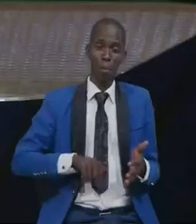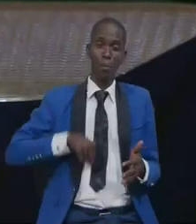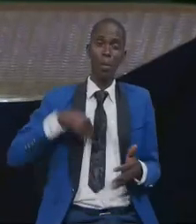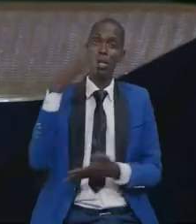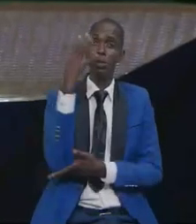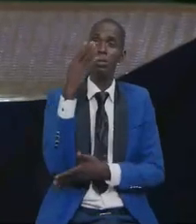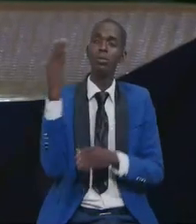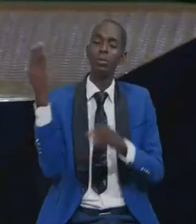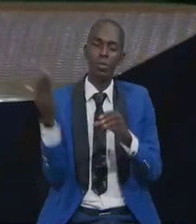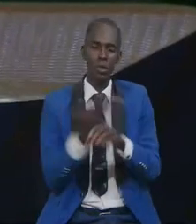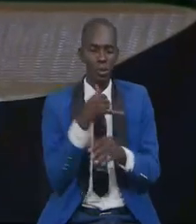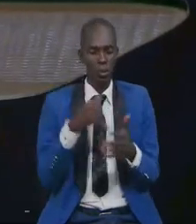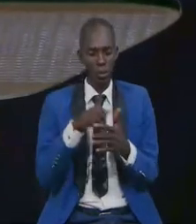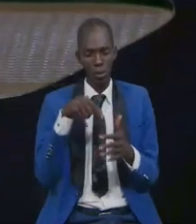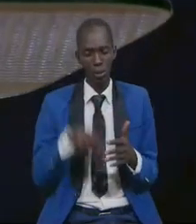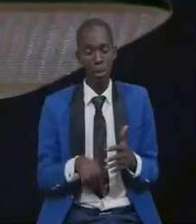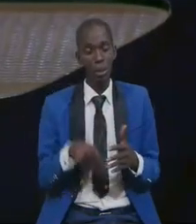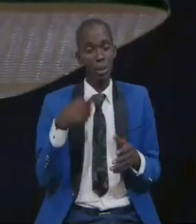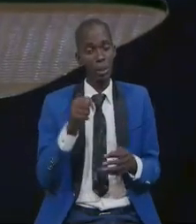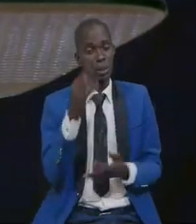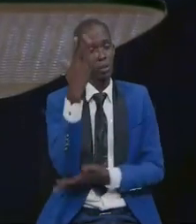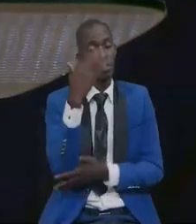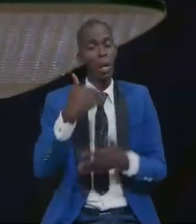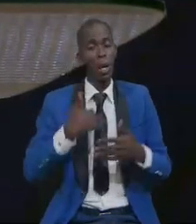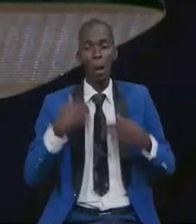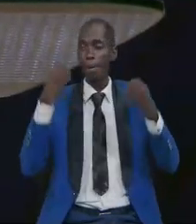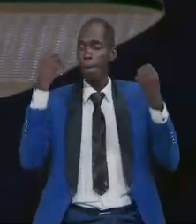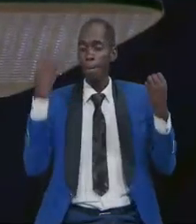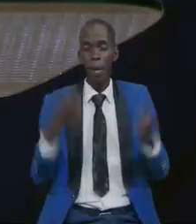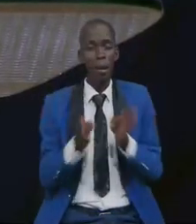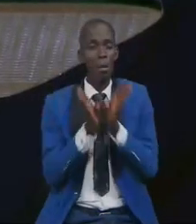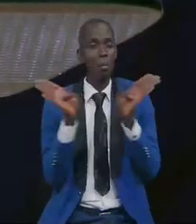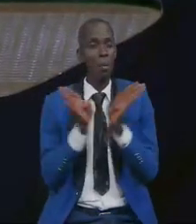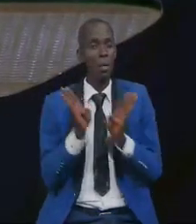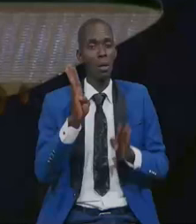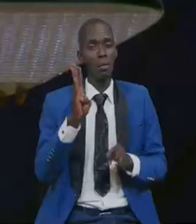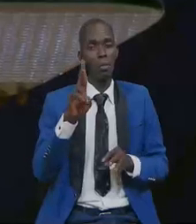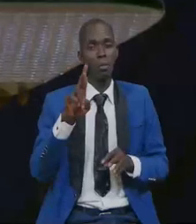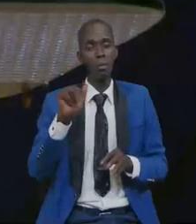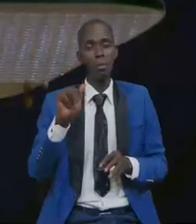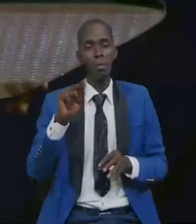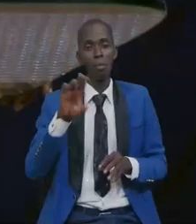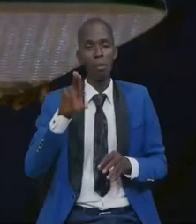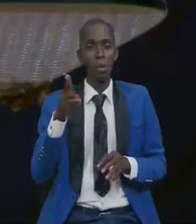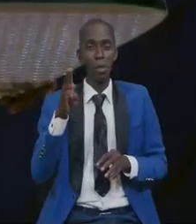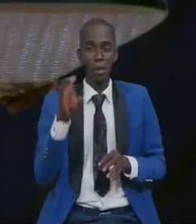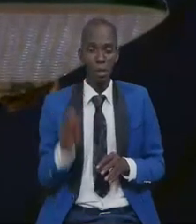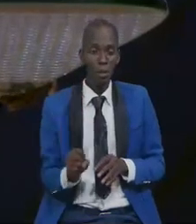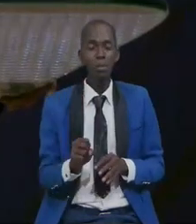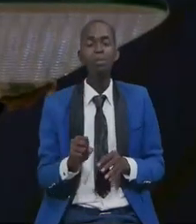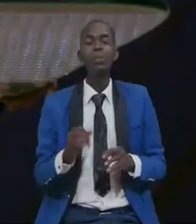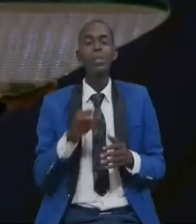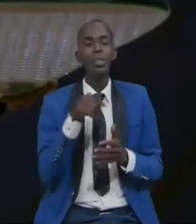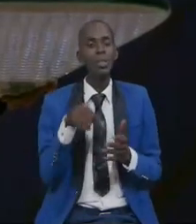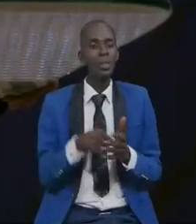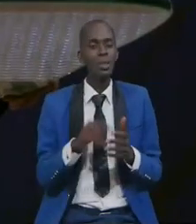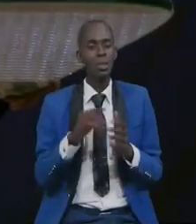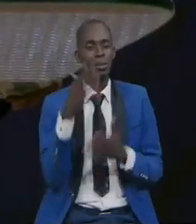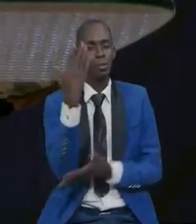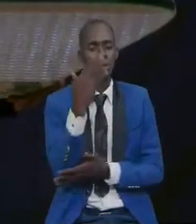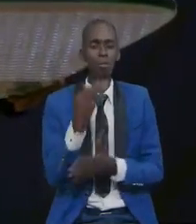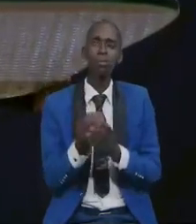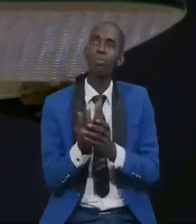avec beaucoup de branches, avec beaucoup de feuilles et avec beaucoup de fruits. Cet arbre qui s'est levé haut et qui a cru